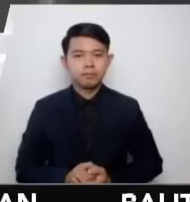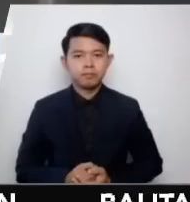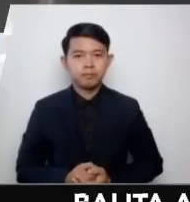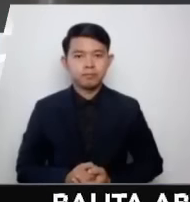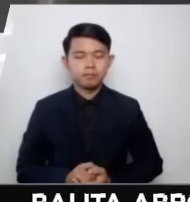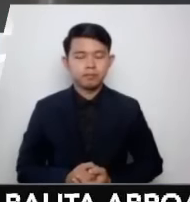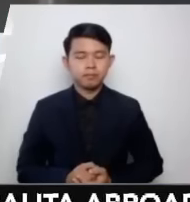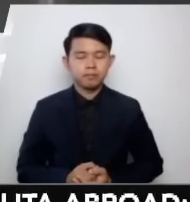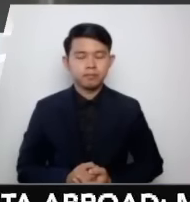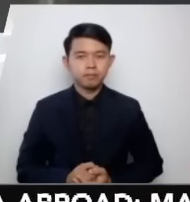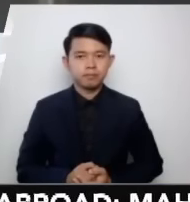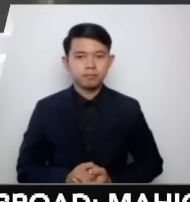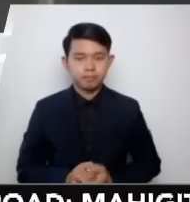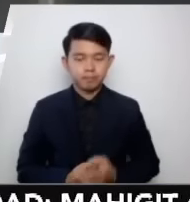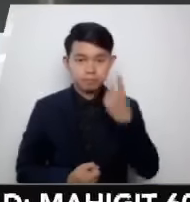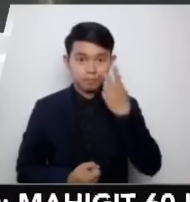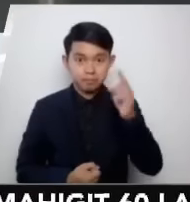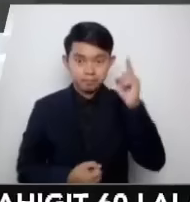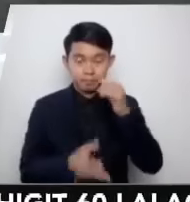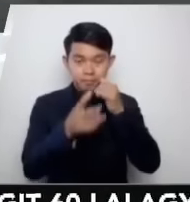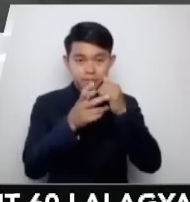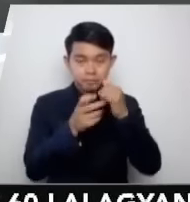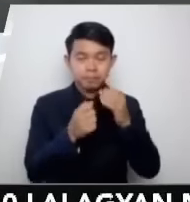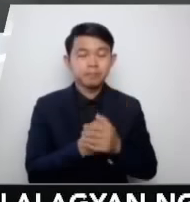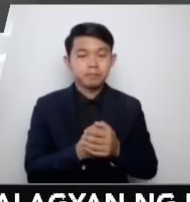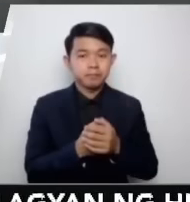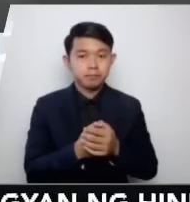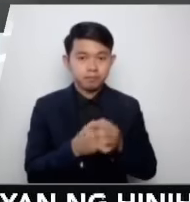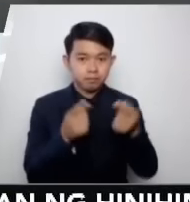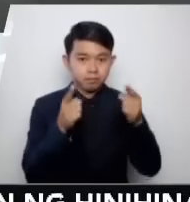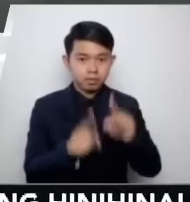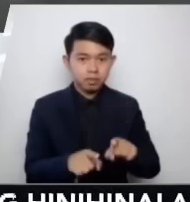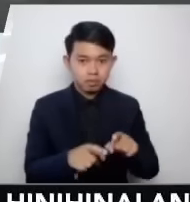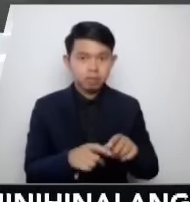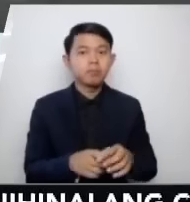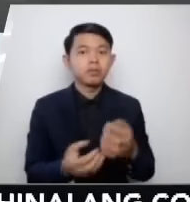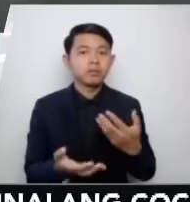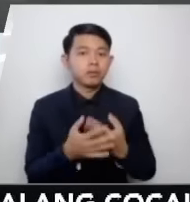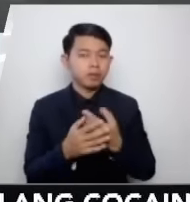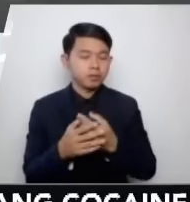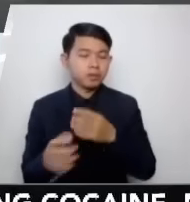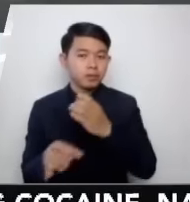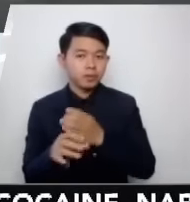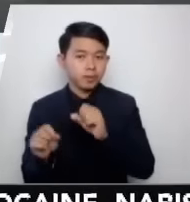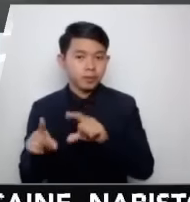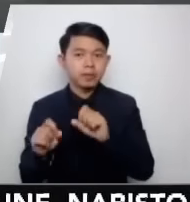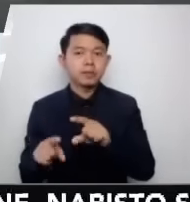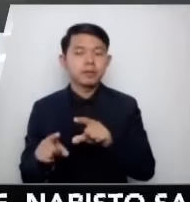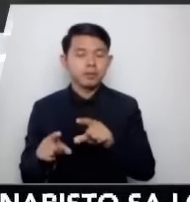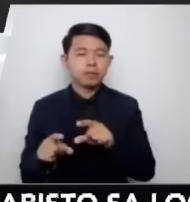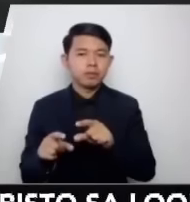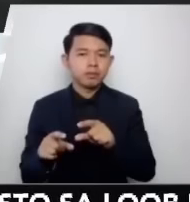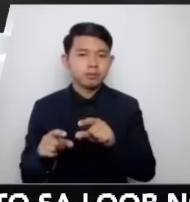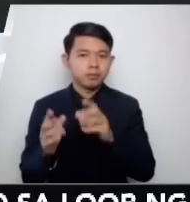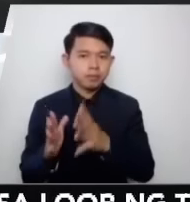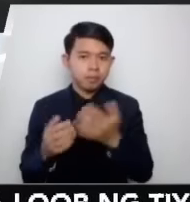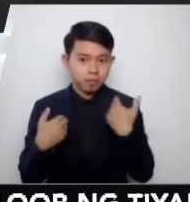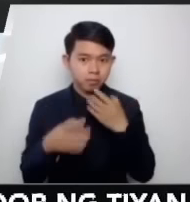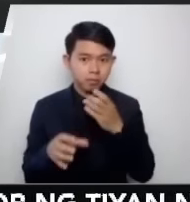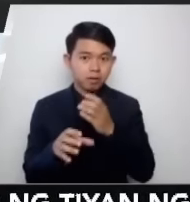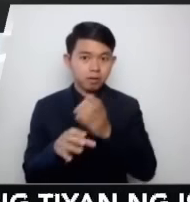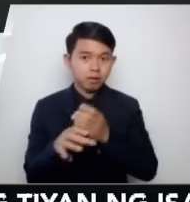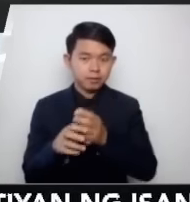Sa kuha ng CCTV, malapit sa isang auto shop sa Barangay Labangal, General Santos City, makikita ang ilang sasakyan na nakaparada at